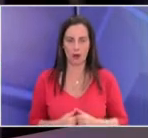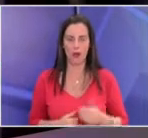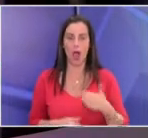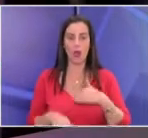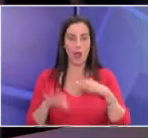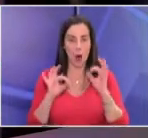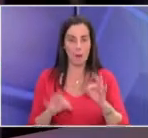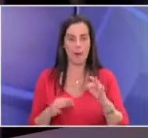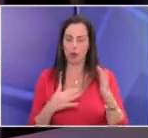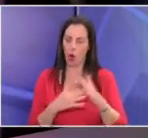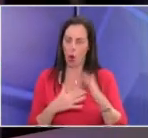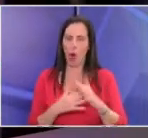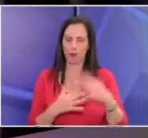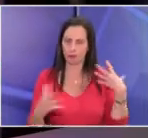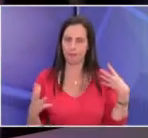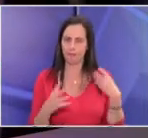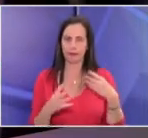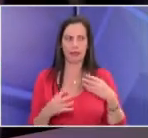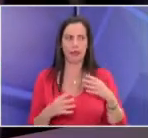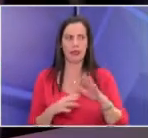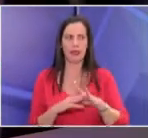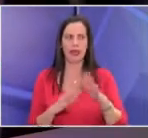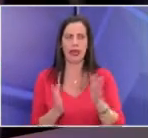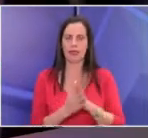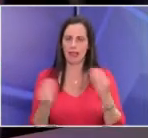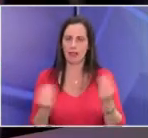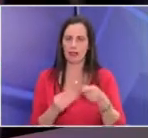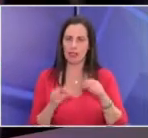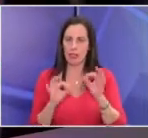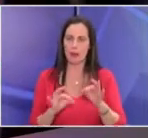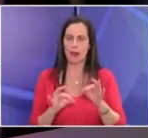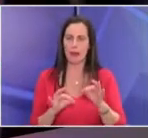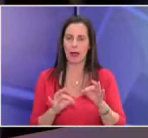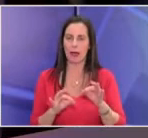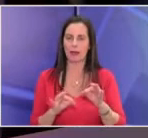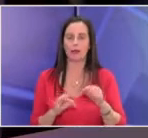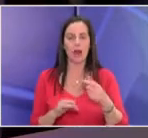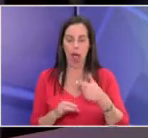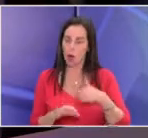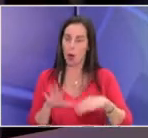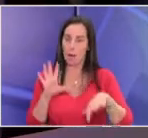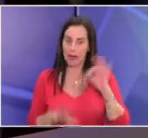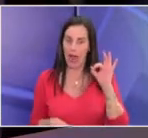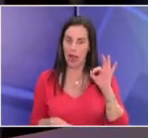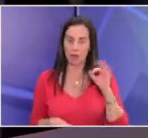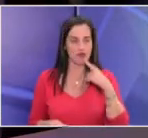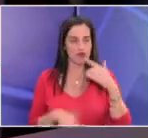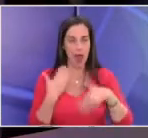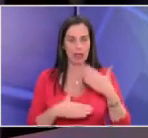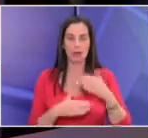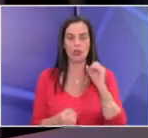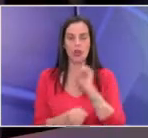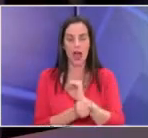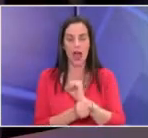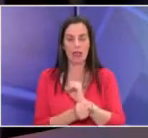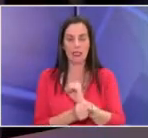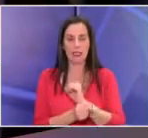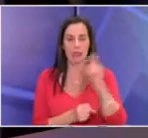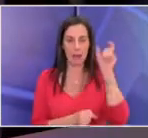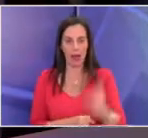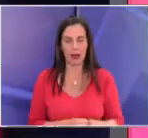השאלה על קליטת עלייה, בואו נקרא לזה, הגירה. הגיעו האתיופים, יהודים יוצאי אתיופיה, והשקיעו ים